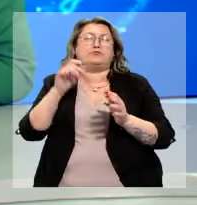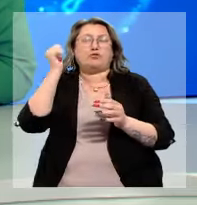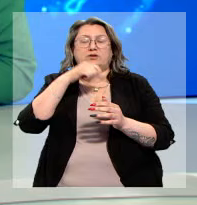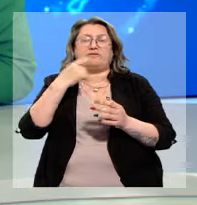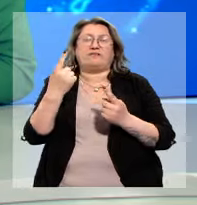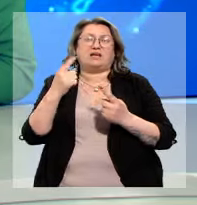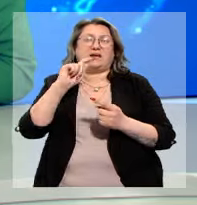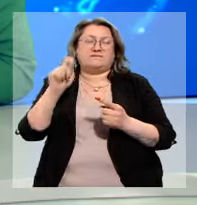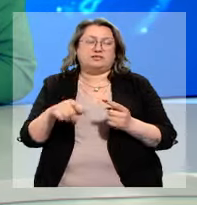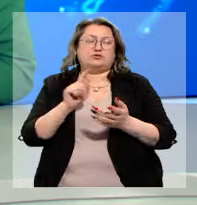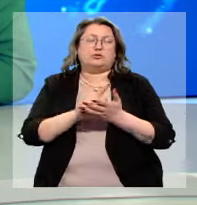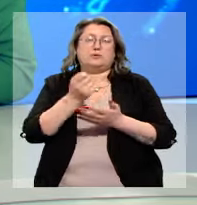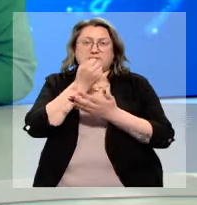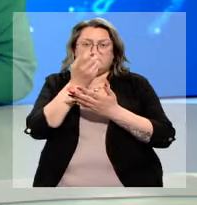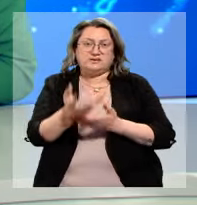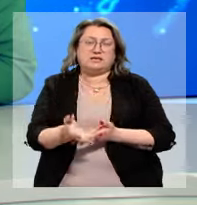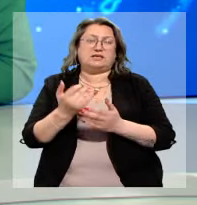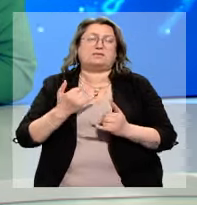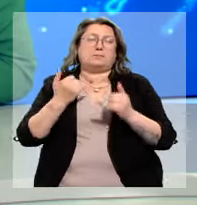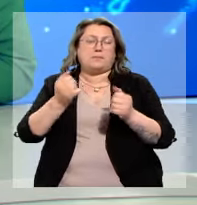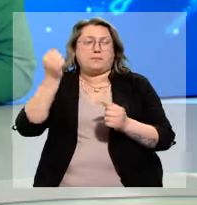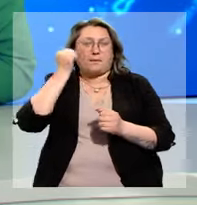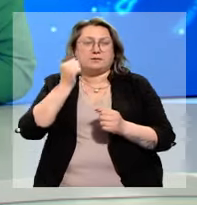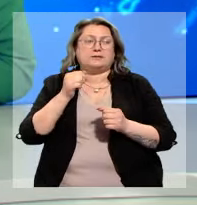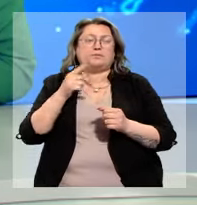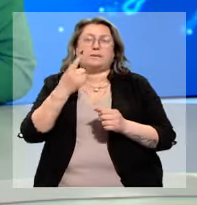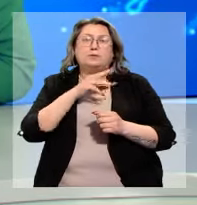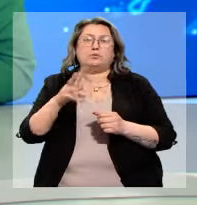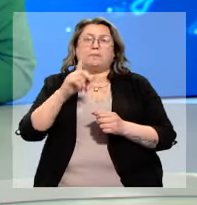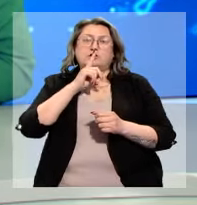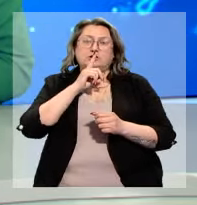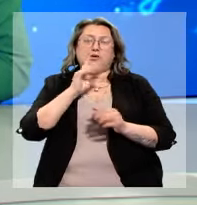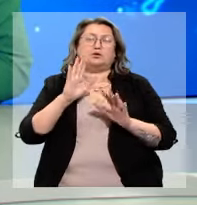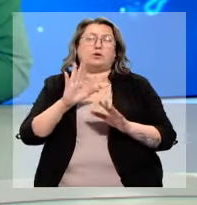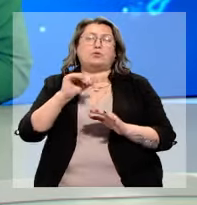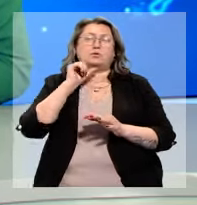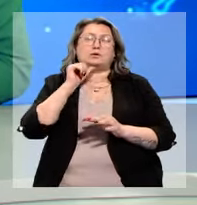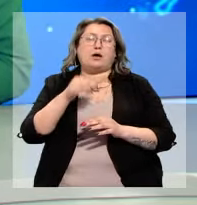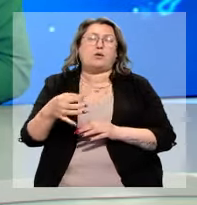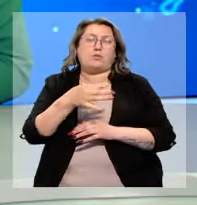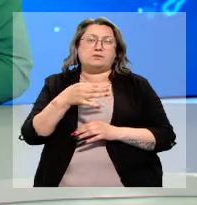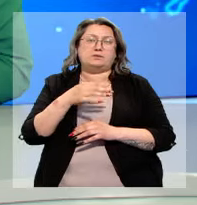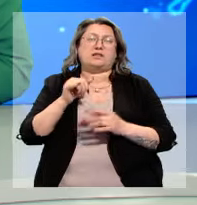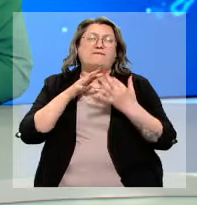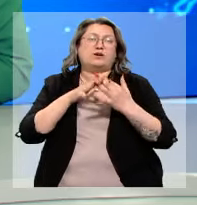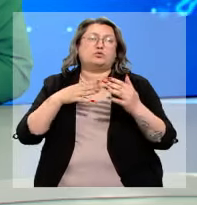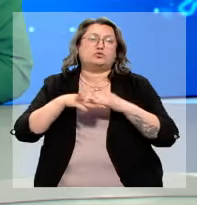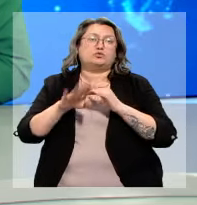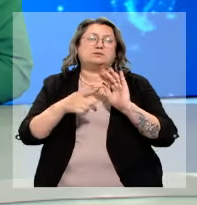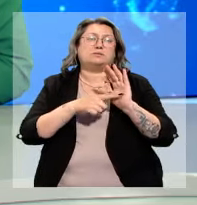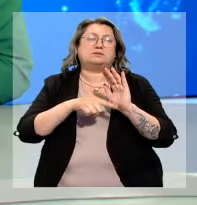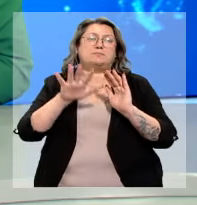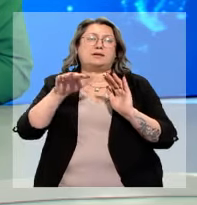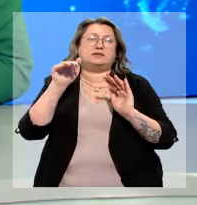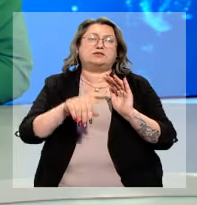Отечественной войны, чтобы возложить цветы и почтить память минутой молчания. Только от Кустанайской области на фронт ушло